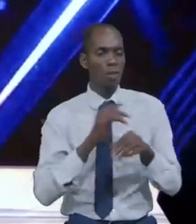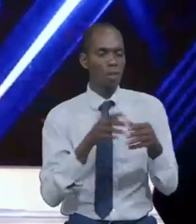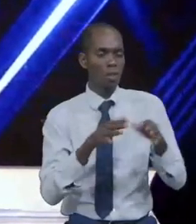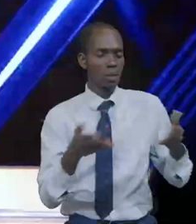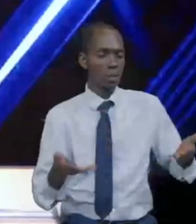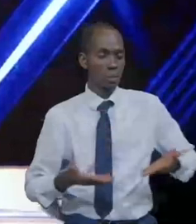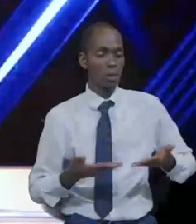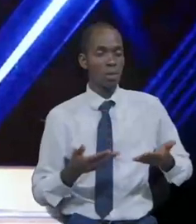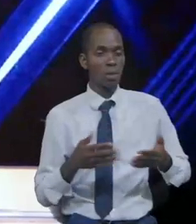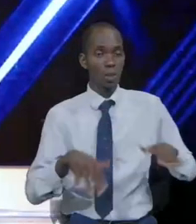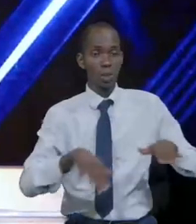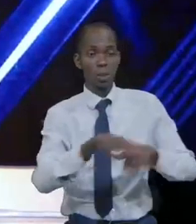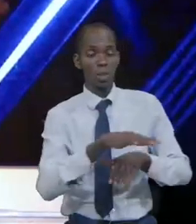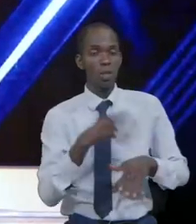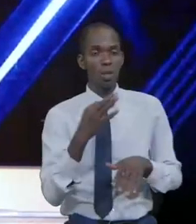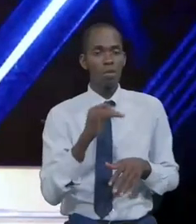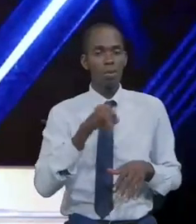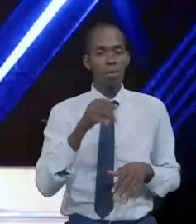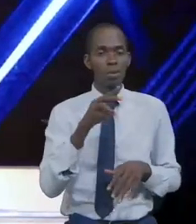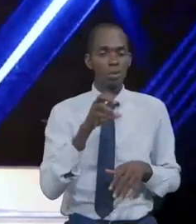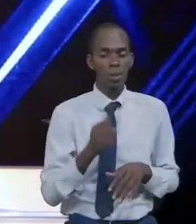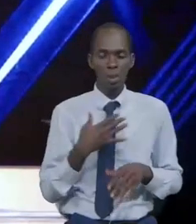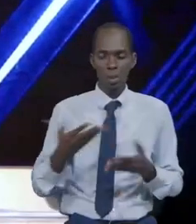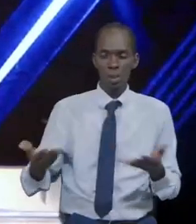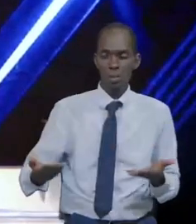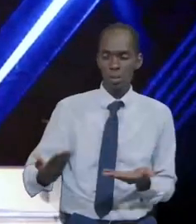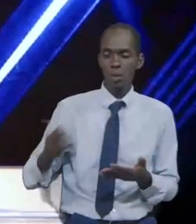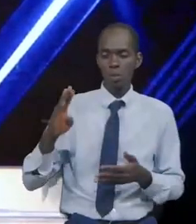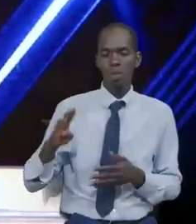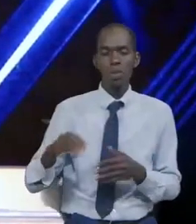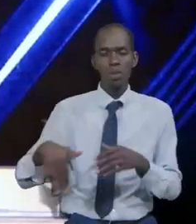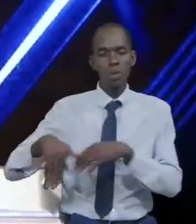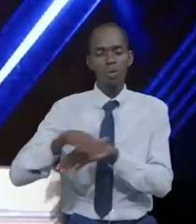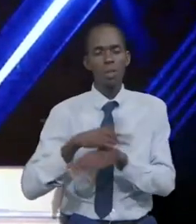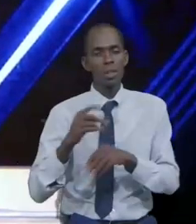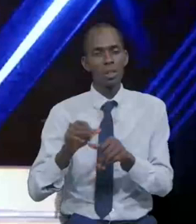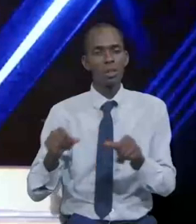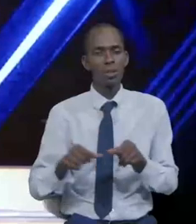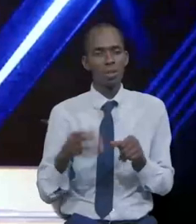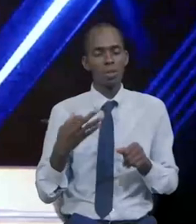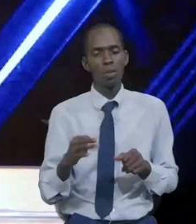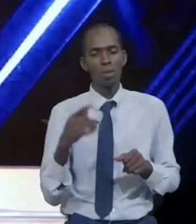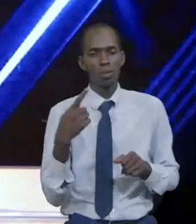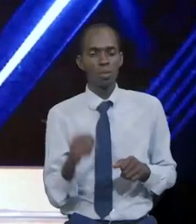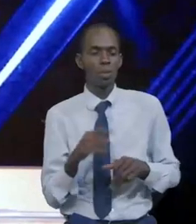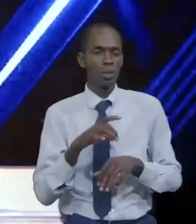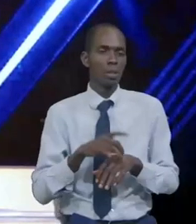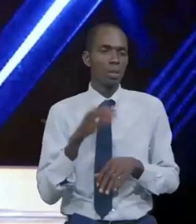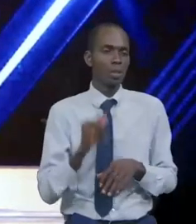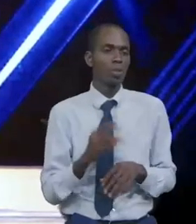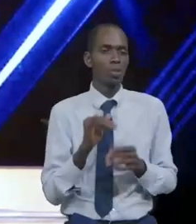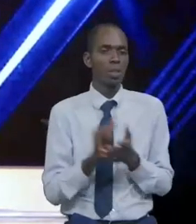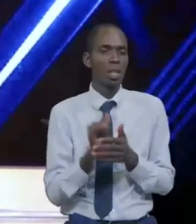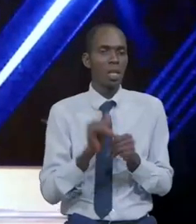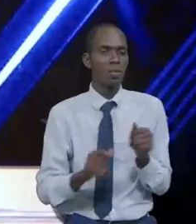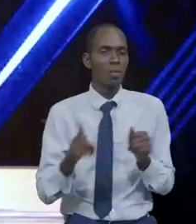lui, il couvre le domaine des païens afin que tout le monde dans le monde puisse entendre